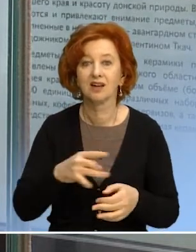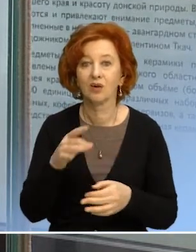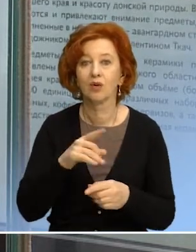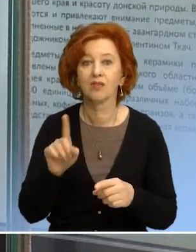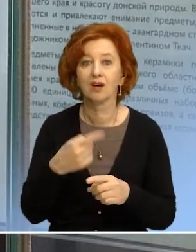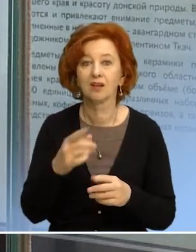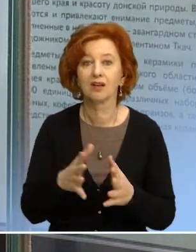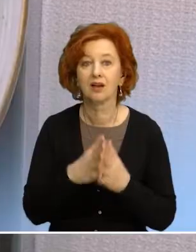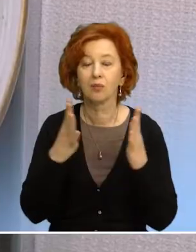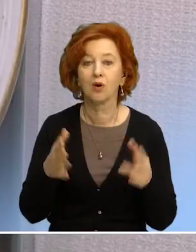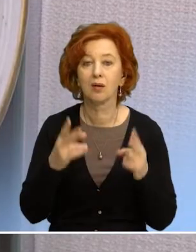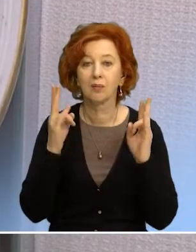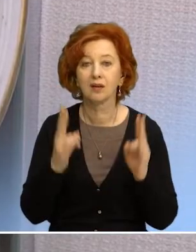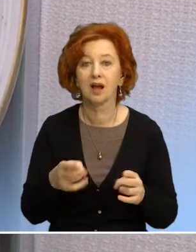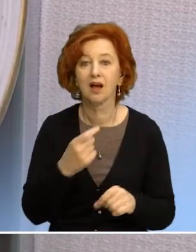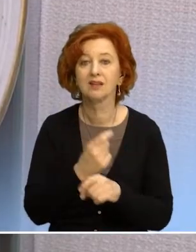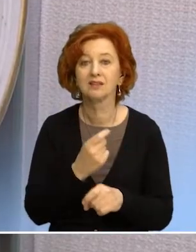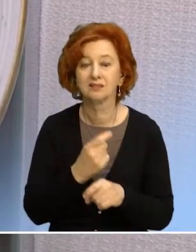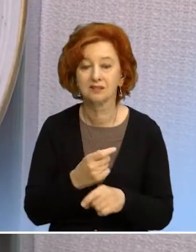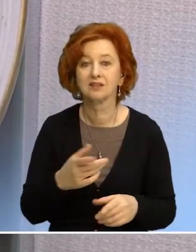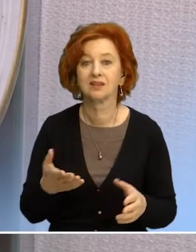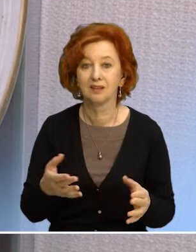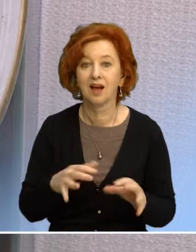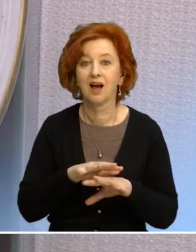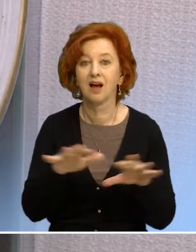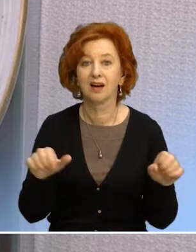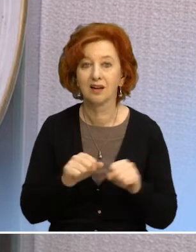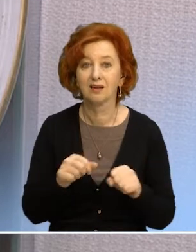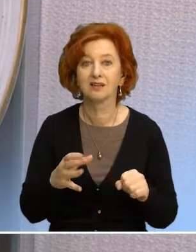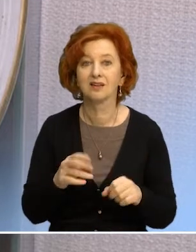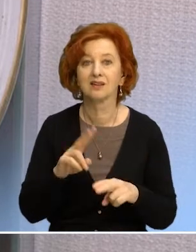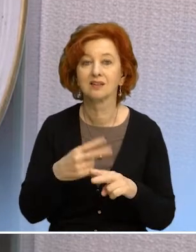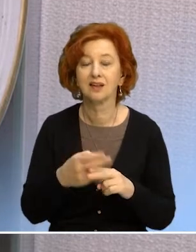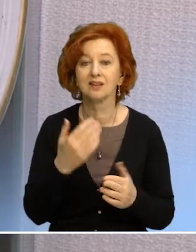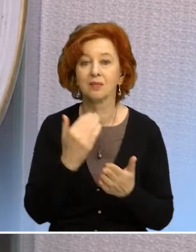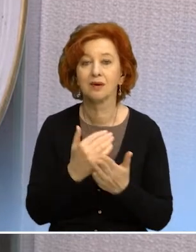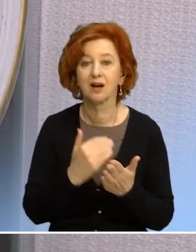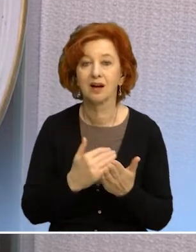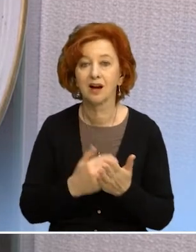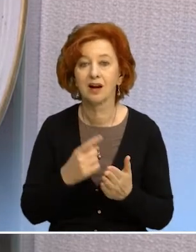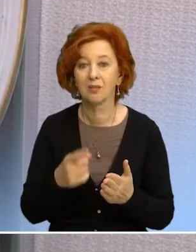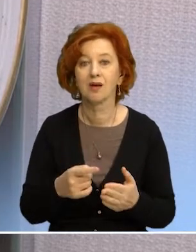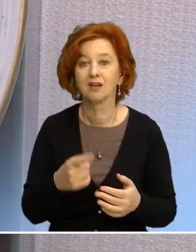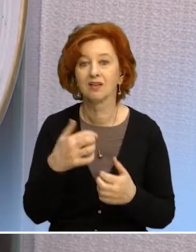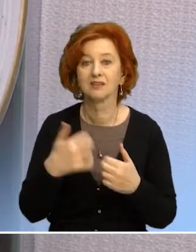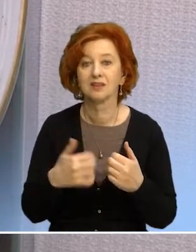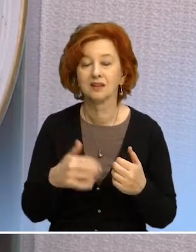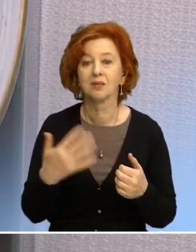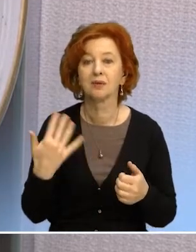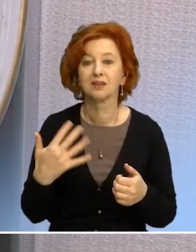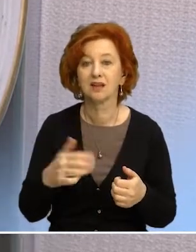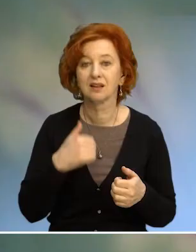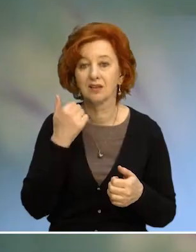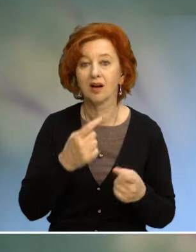регионов, которые наиболее пострадали от гитлеровской агрессии. И в этой программе в середине